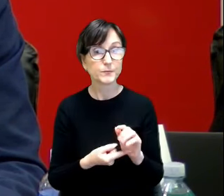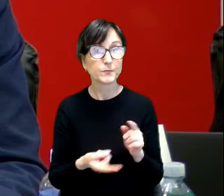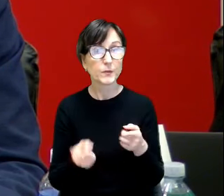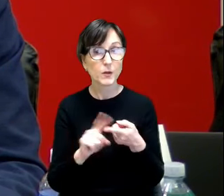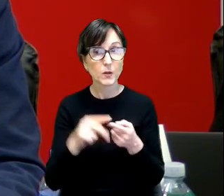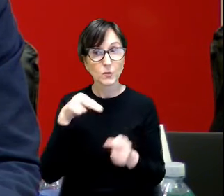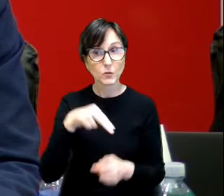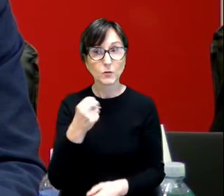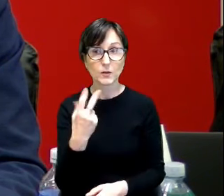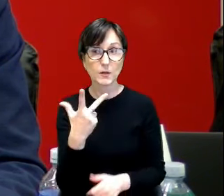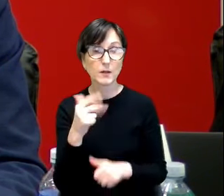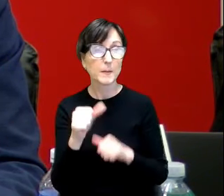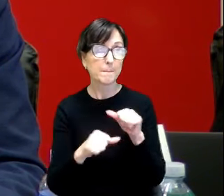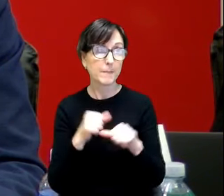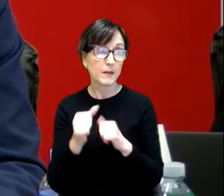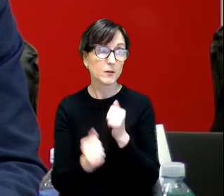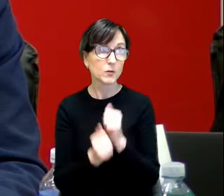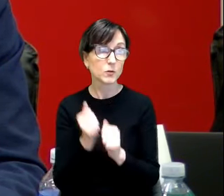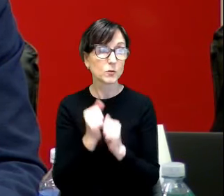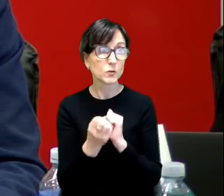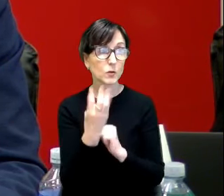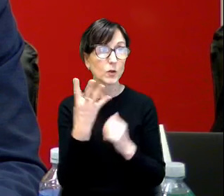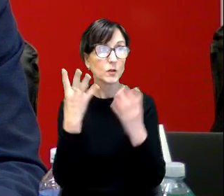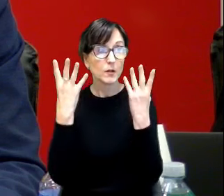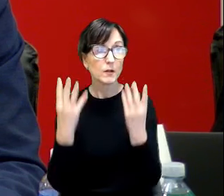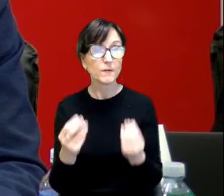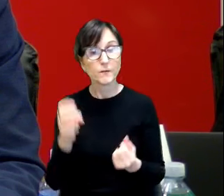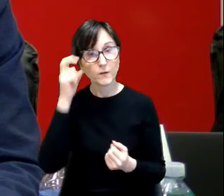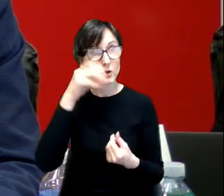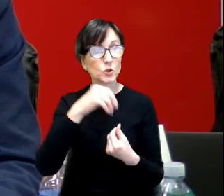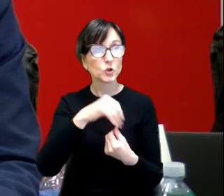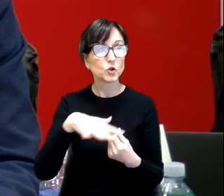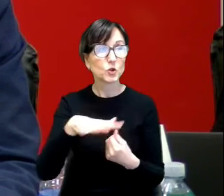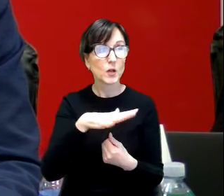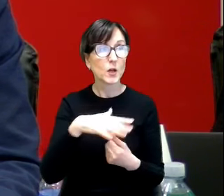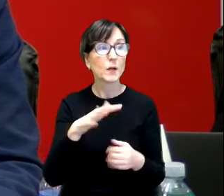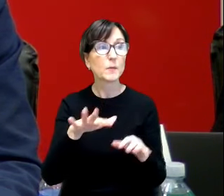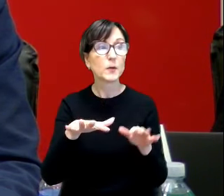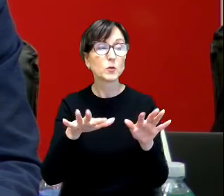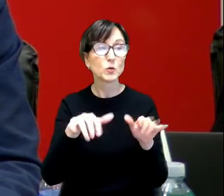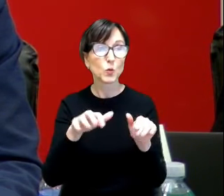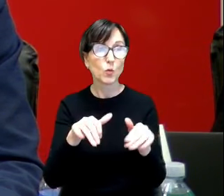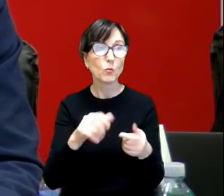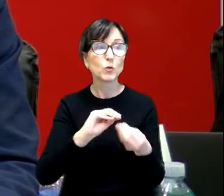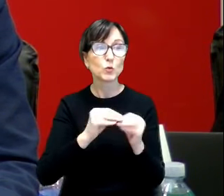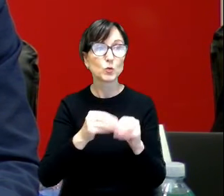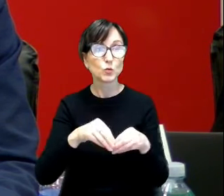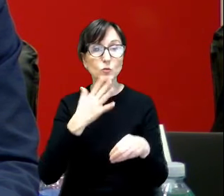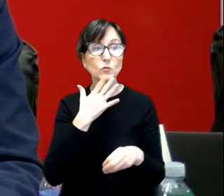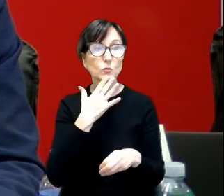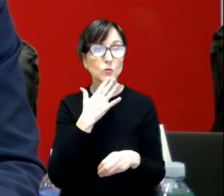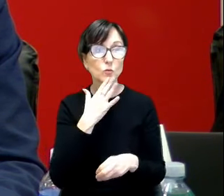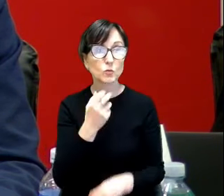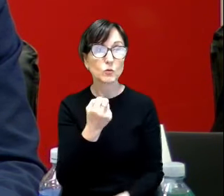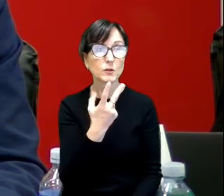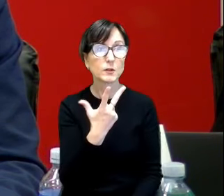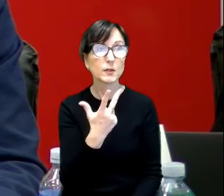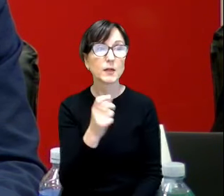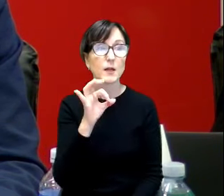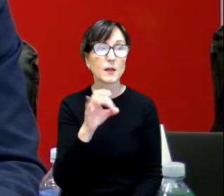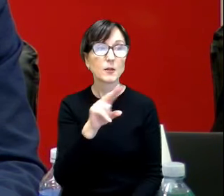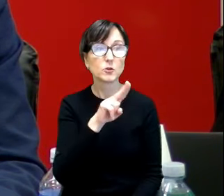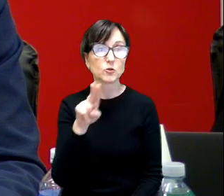2013 metų sausio 14 dios valstybinės žemės nuomos sutarties a 13 sžn